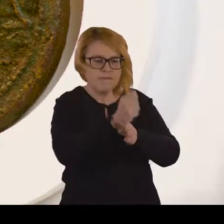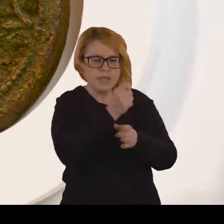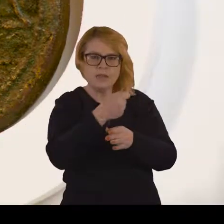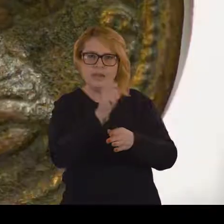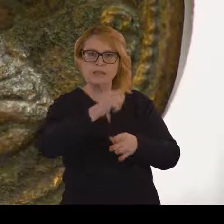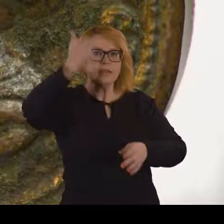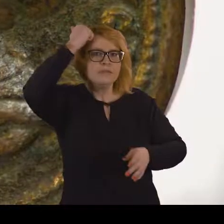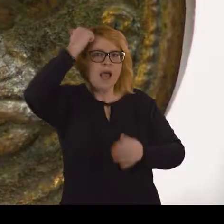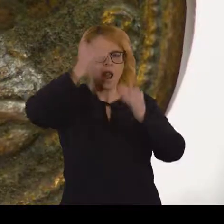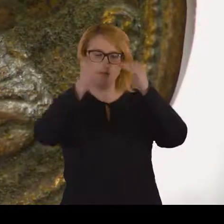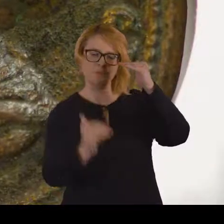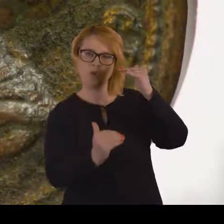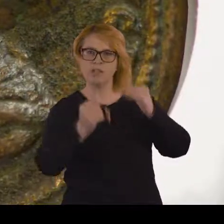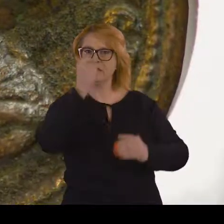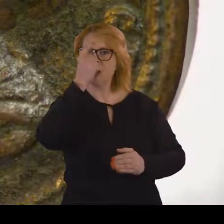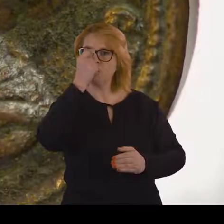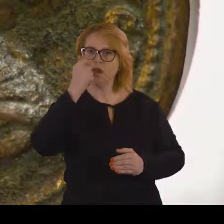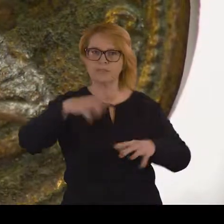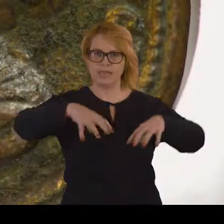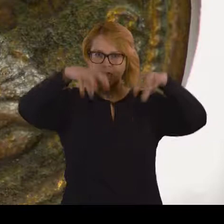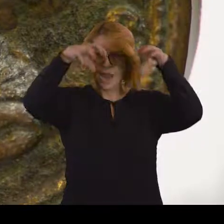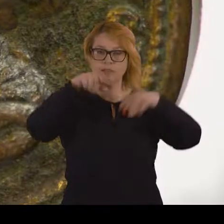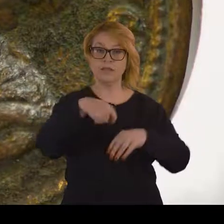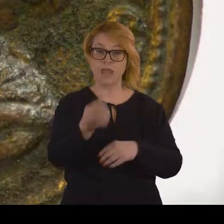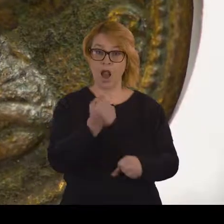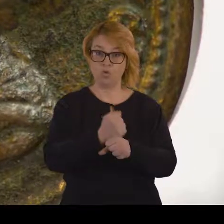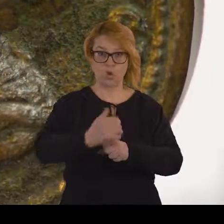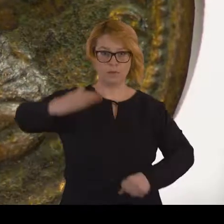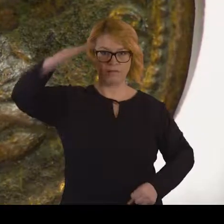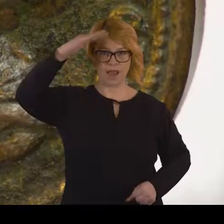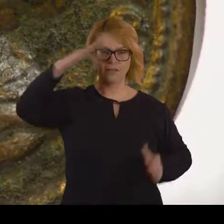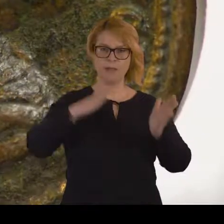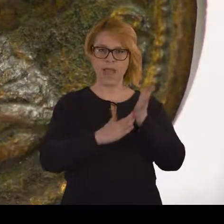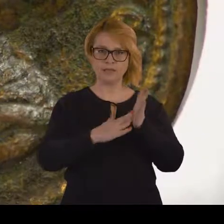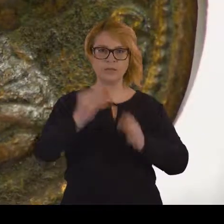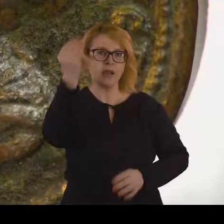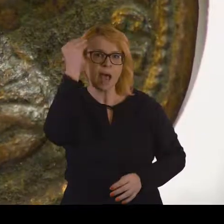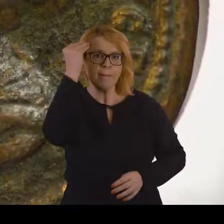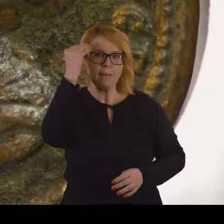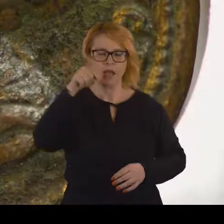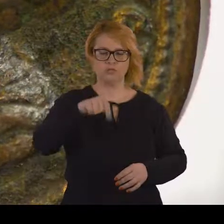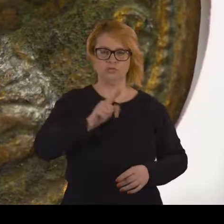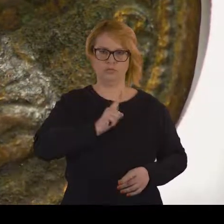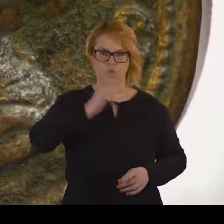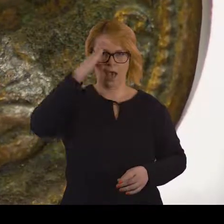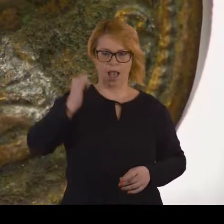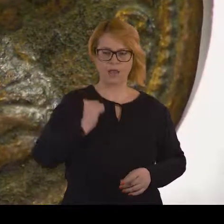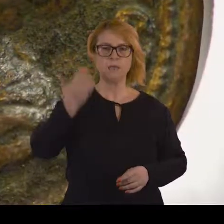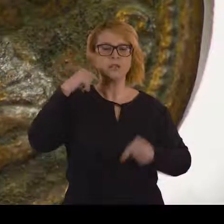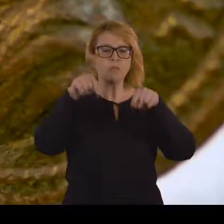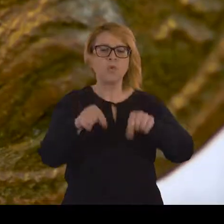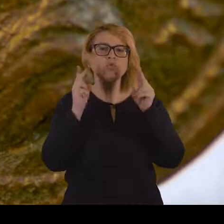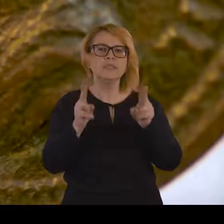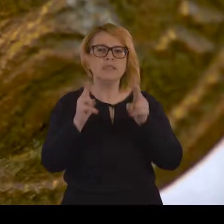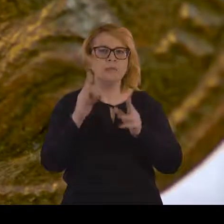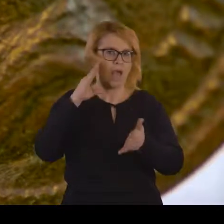pod Trenčianským hradom. Dal ho zhotoviť veliteľ Maximianus na pamiatku pobytu svojej jednotky, ktorá tu prezimovala na